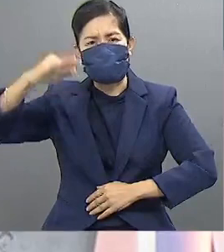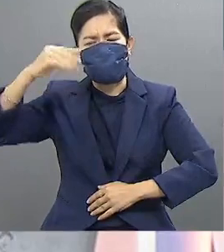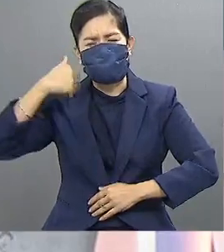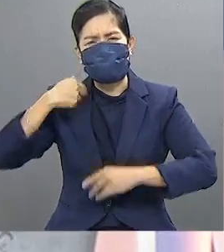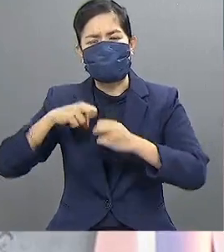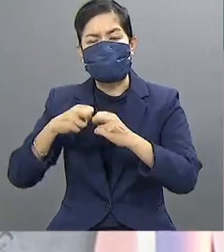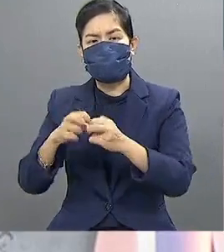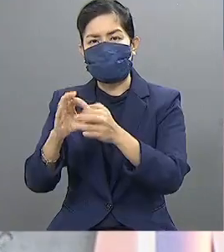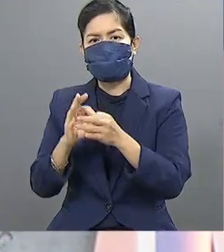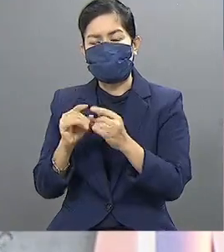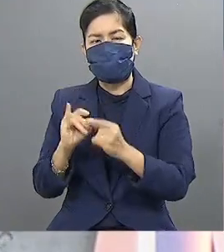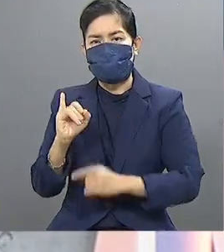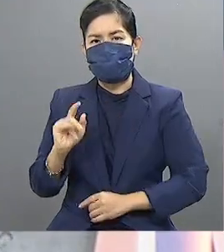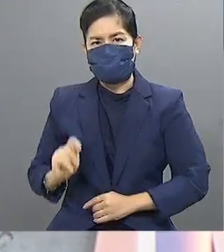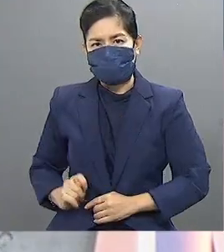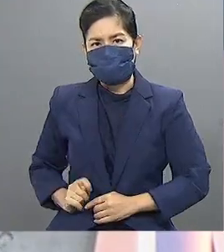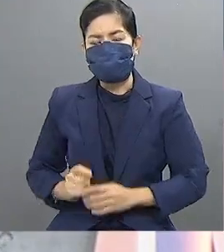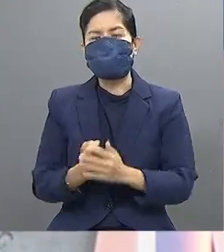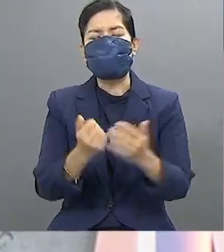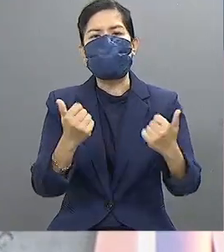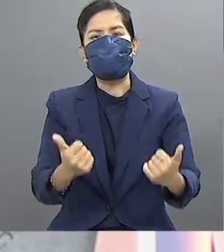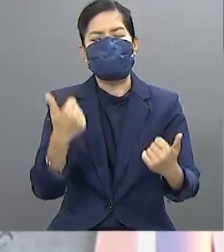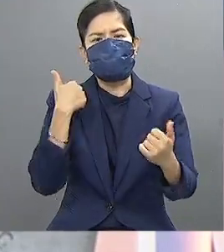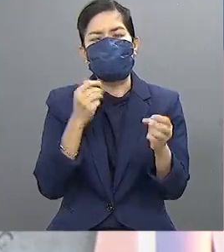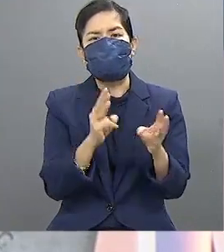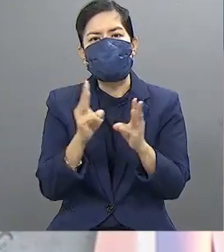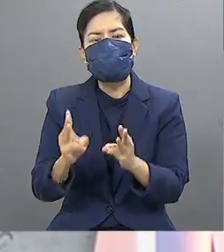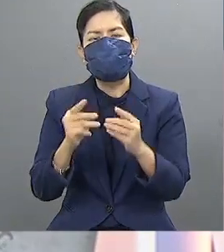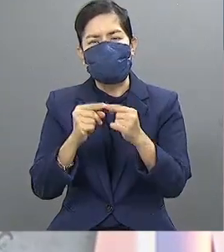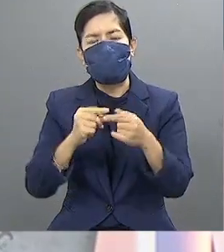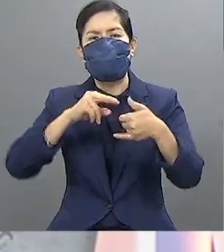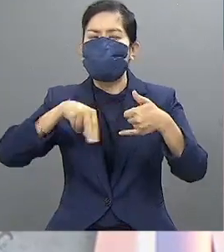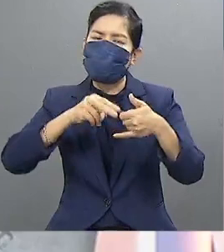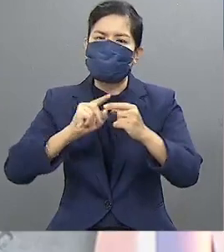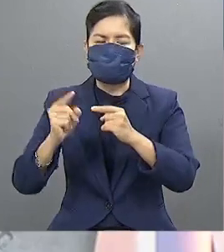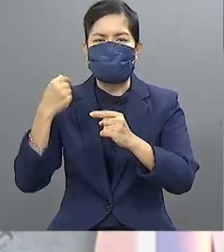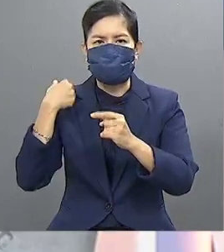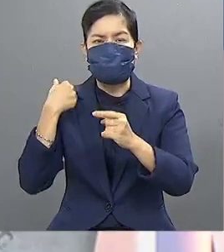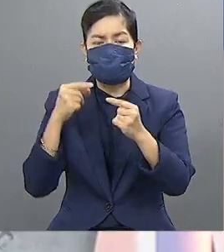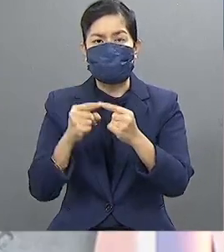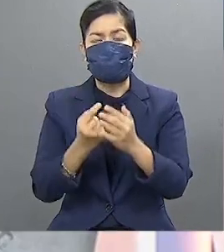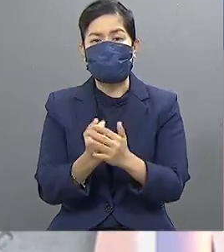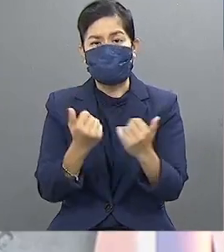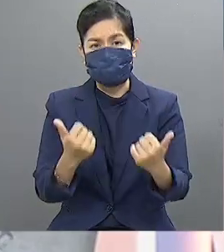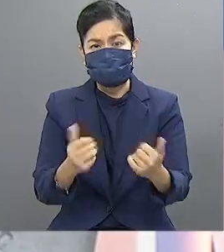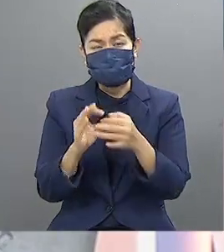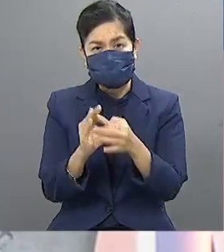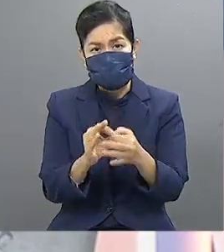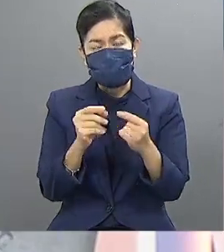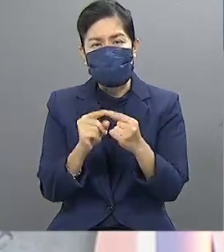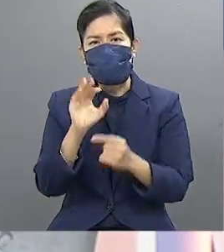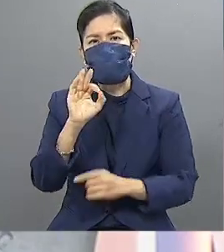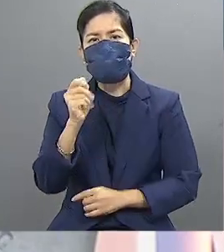ถึงแม้ว่าปัจจุบันนี้นะคะคุณผู้ชมจะมีวิธีการในการรักษามากมายหลายวิธีอย่างเช่นที่เราทราบกันอยู่นะคะไม่ว่าจะเป็นการฟอกไตการฟอ